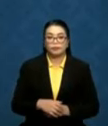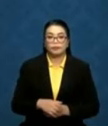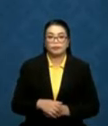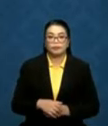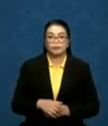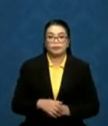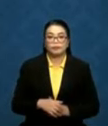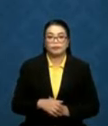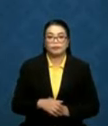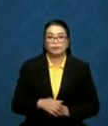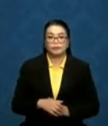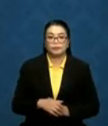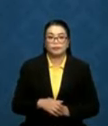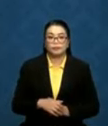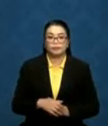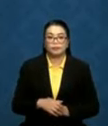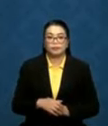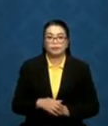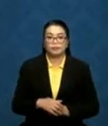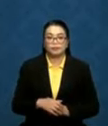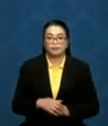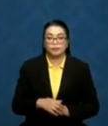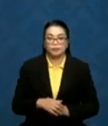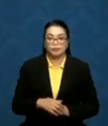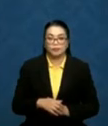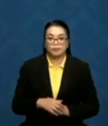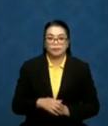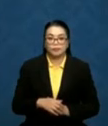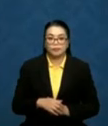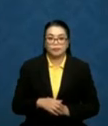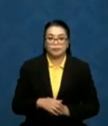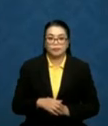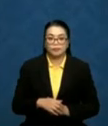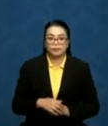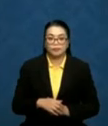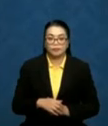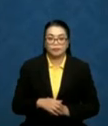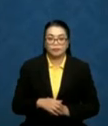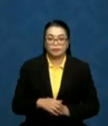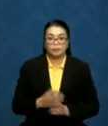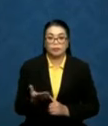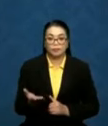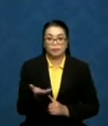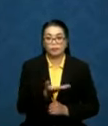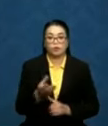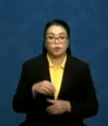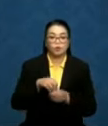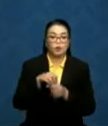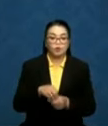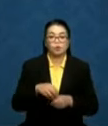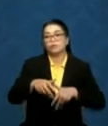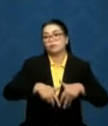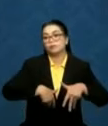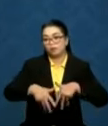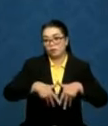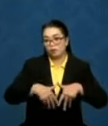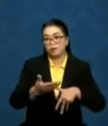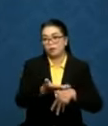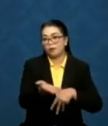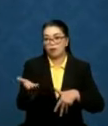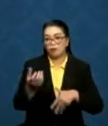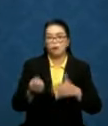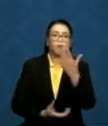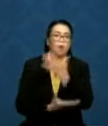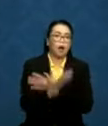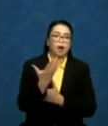พัฒนาฝีมือแรงงานโดยเฉพาะพี่น้องที่อยู่ในชนบทที่ขาด